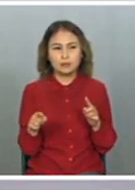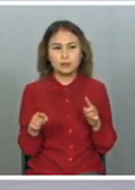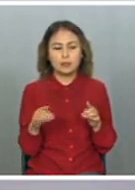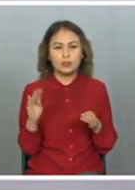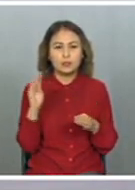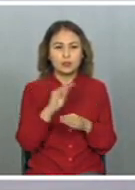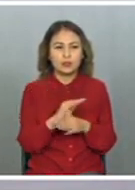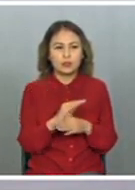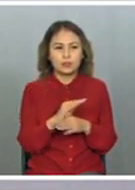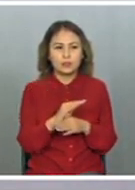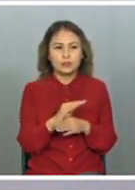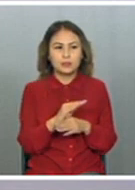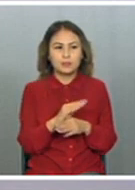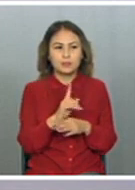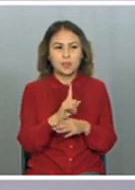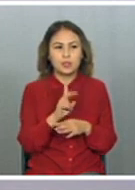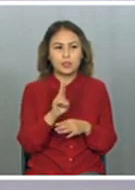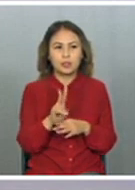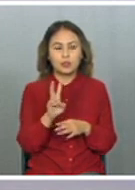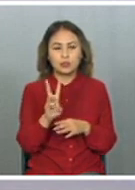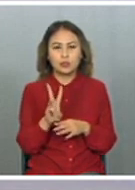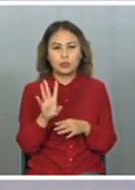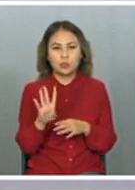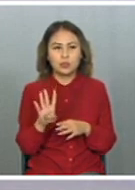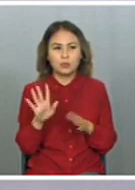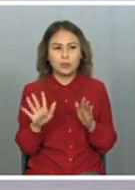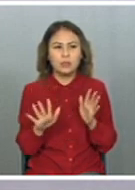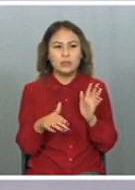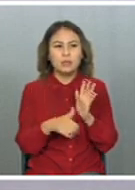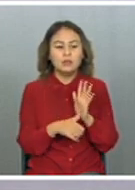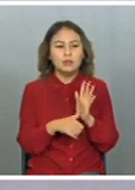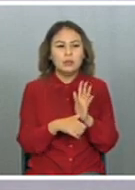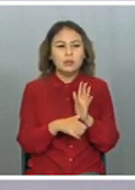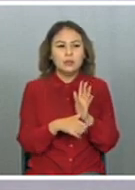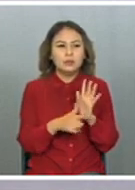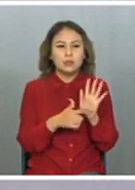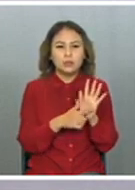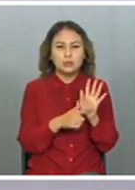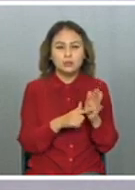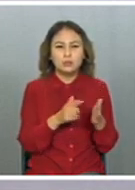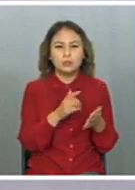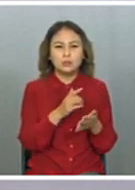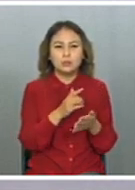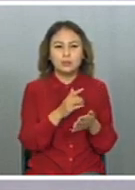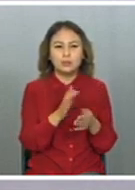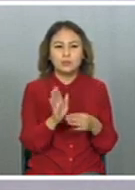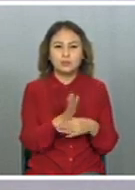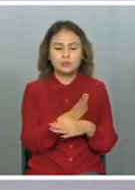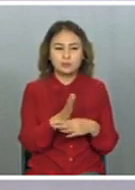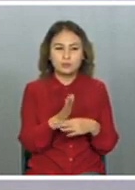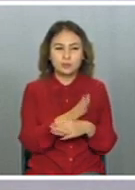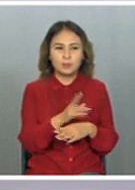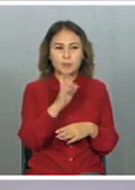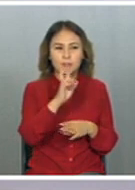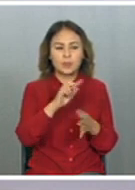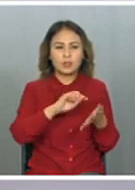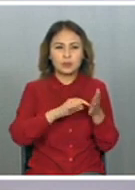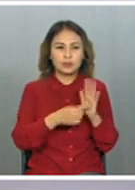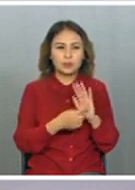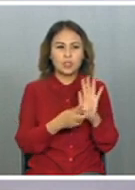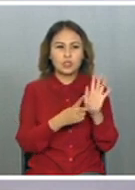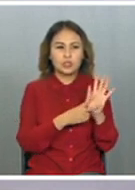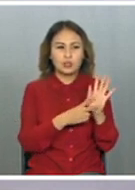бұл жерде 1, 2, 3, 4, 5, 6, 7 бөлікке бөлінген және B нүктесі